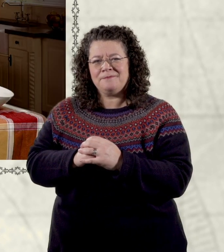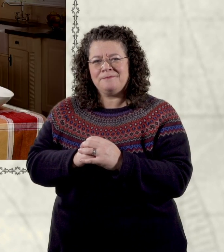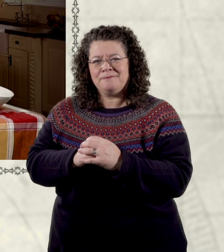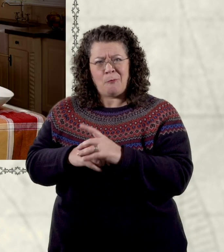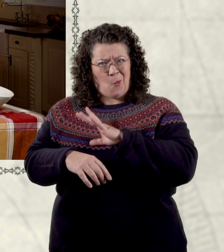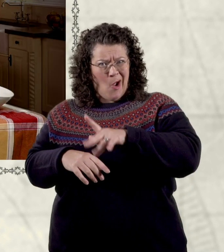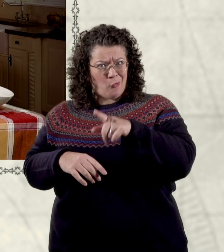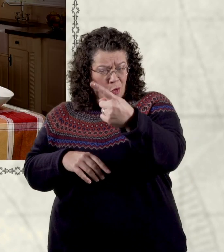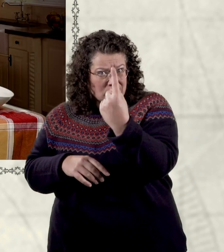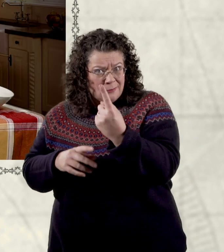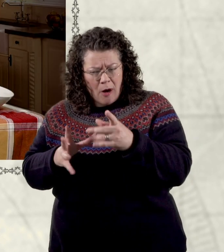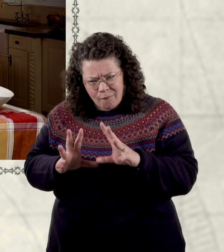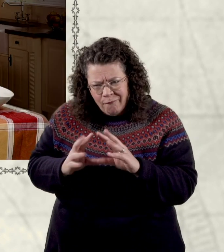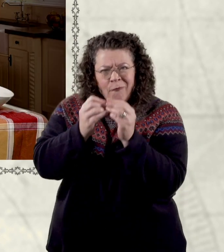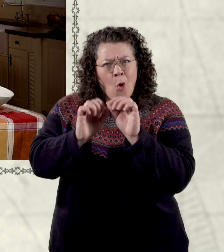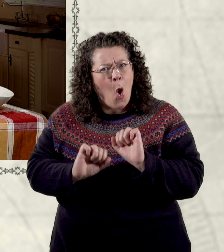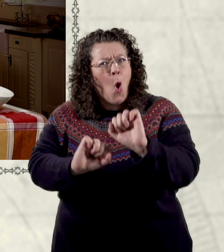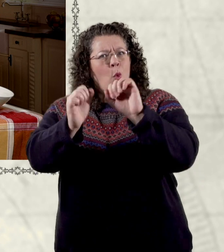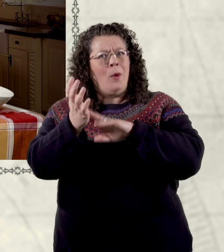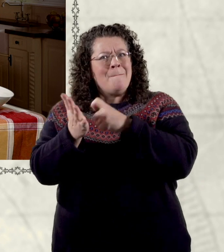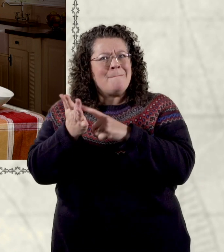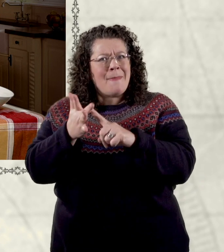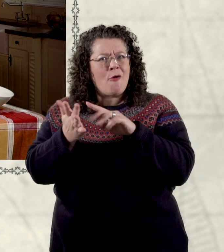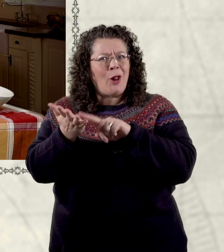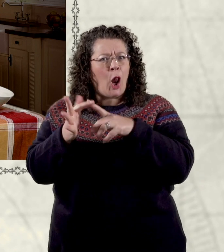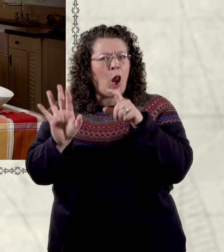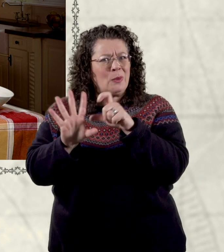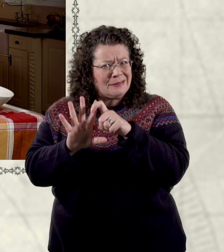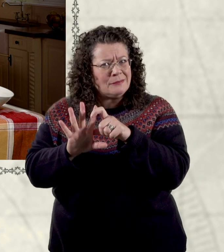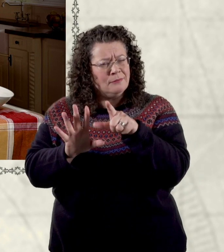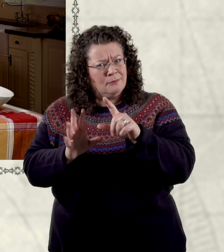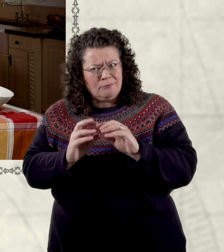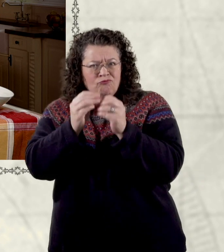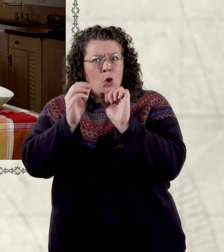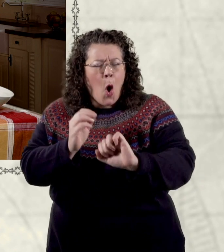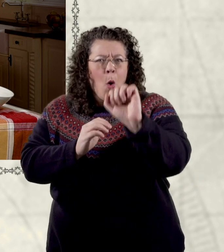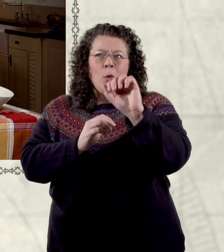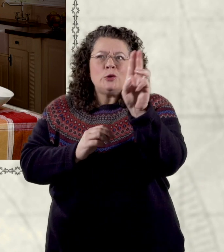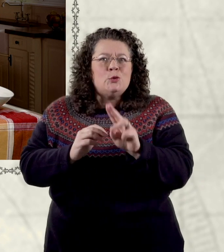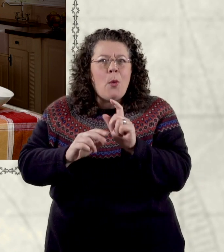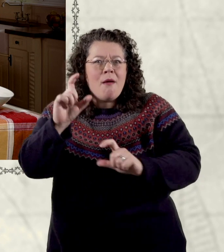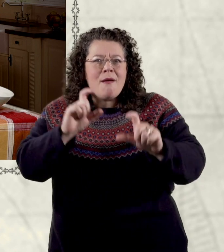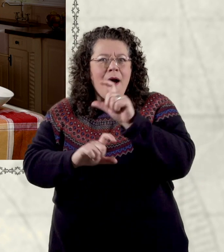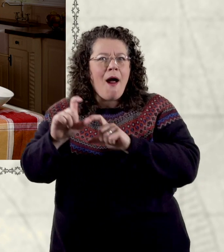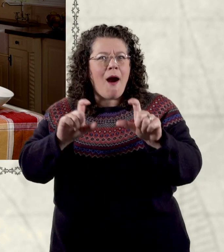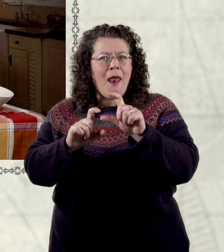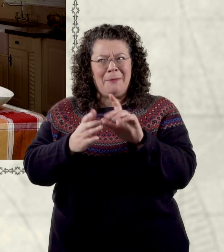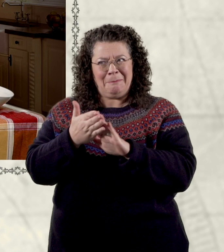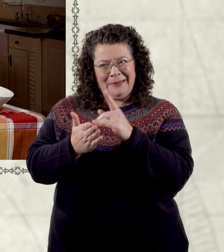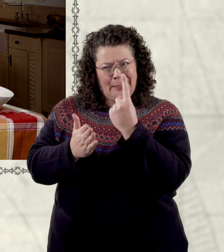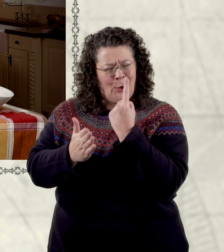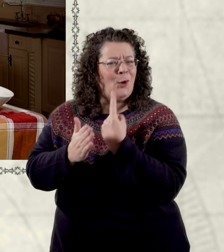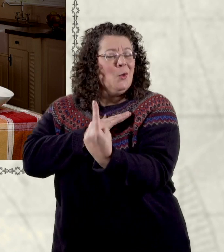Pam na newch chi ddylunio eich Mari Lwyd eich hunain gan ddefnyddio lliwiau'r ysgol falle mwyn i gwneud un